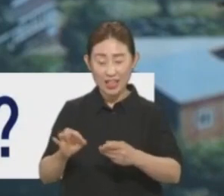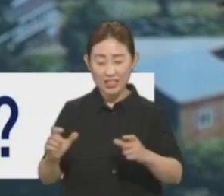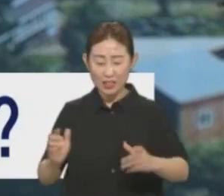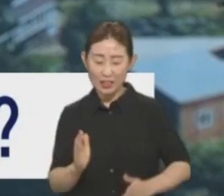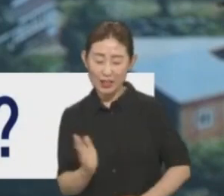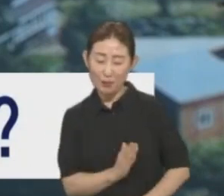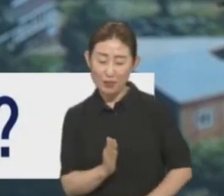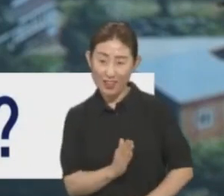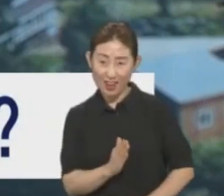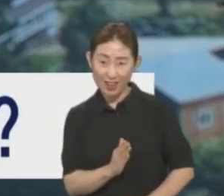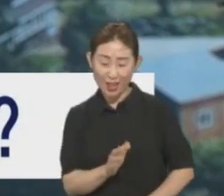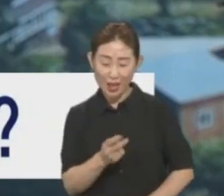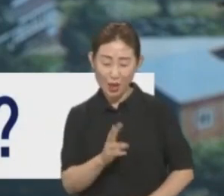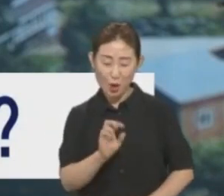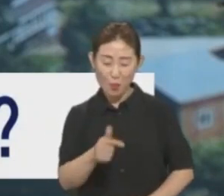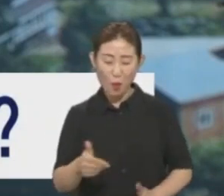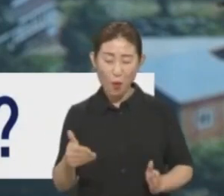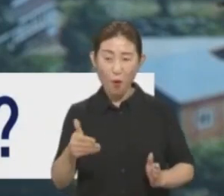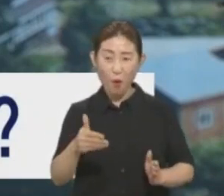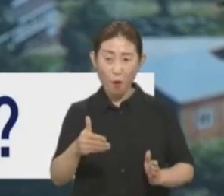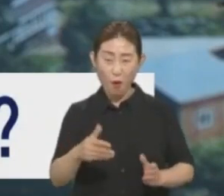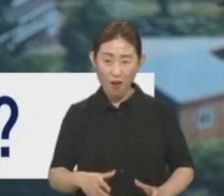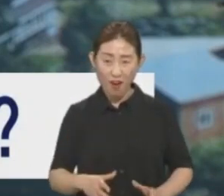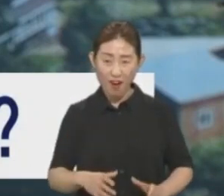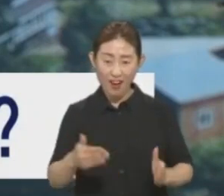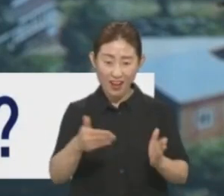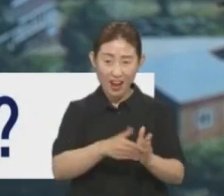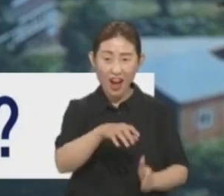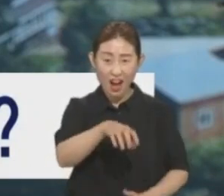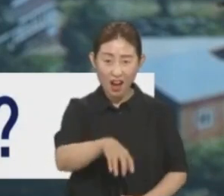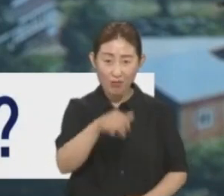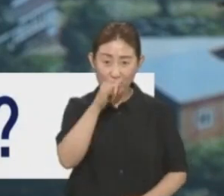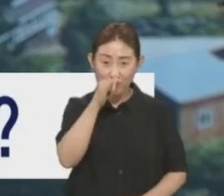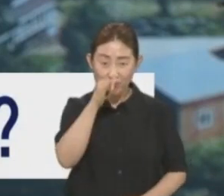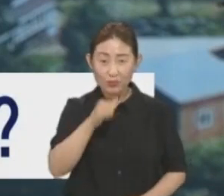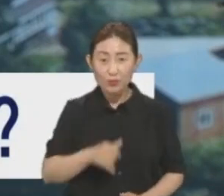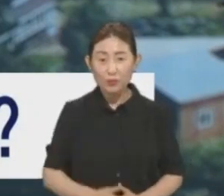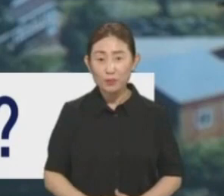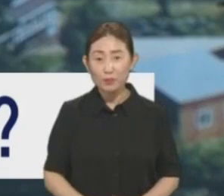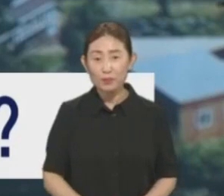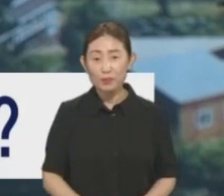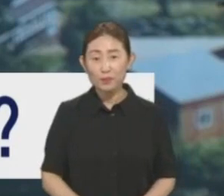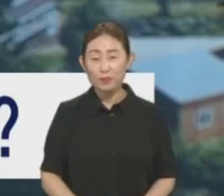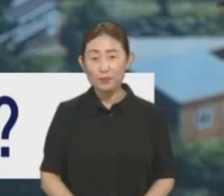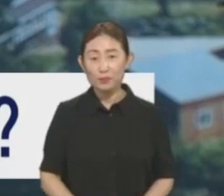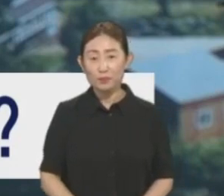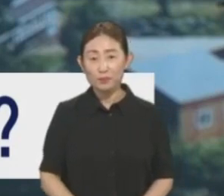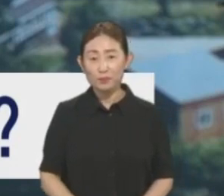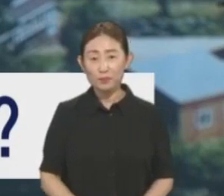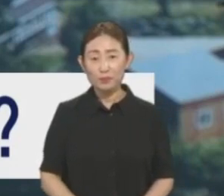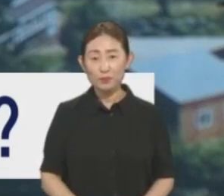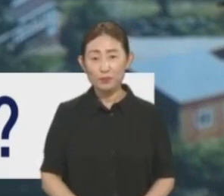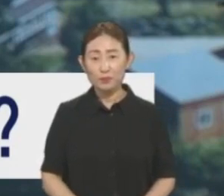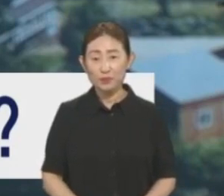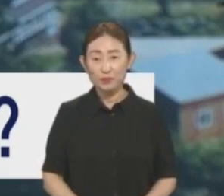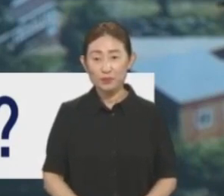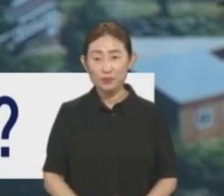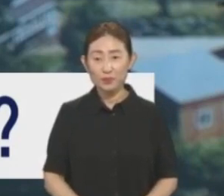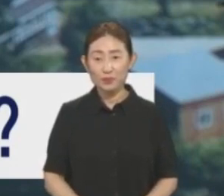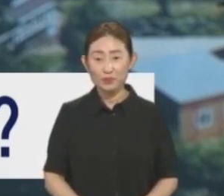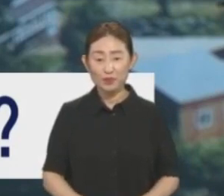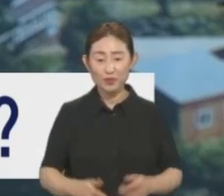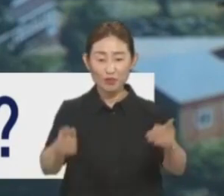위치해 있고 또 남과 북을 연결시키는 허리 역할을 하는 곳이거든요. 그렇다 보면은 가장